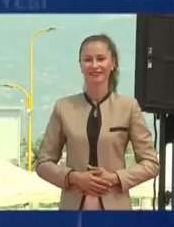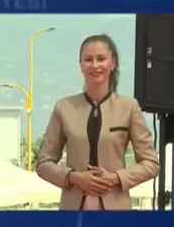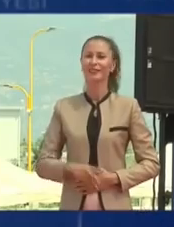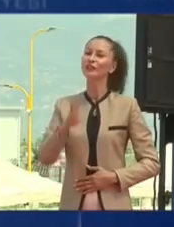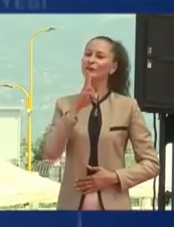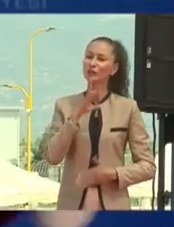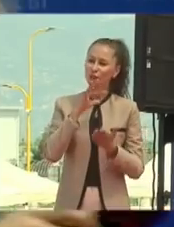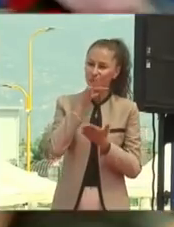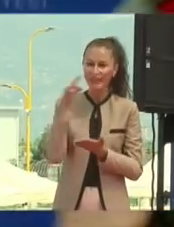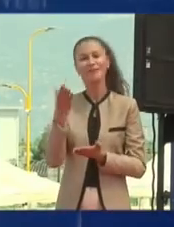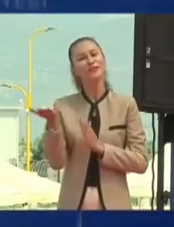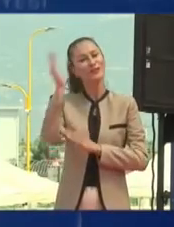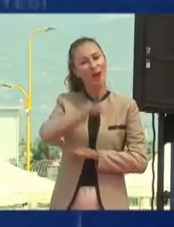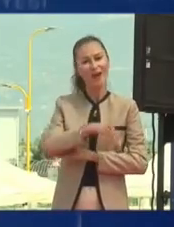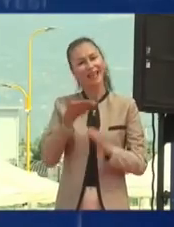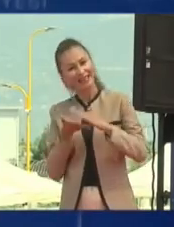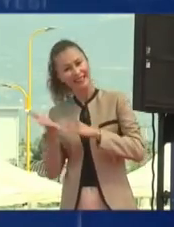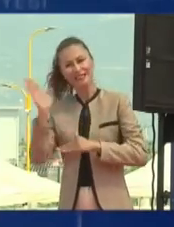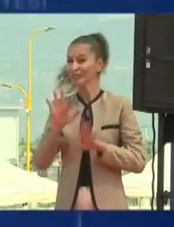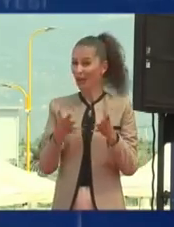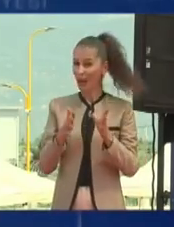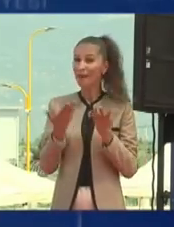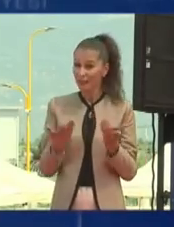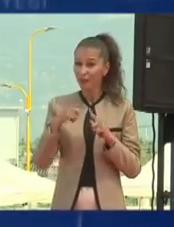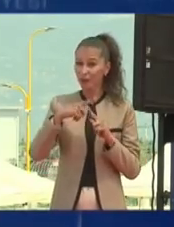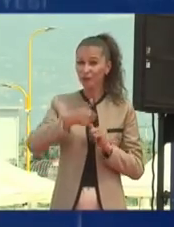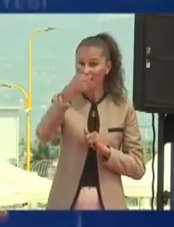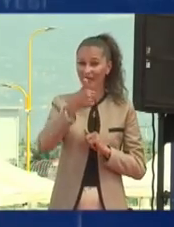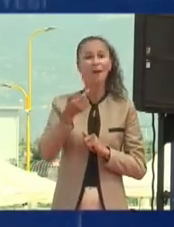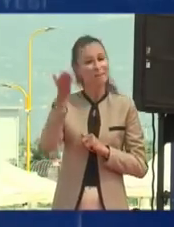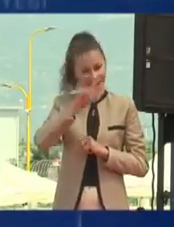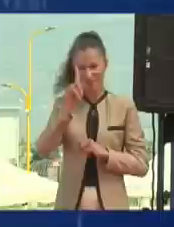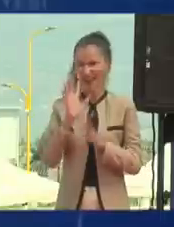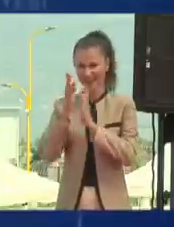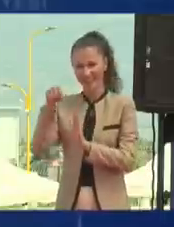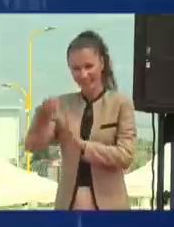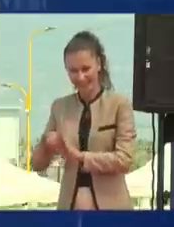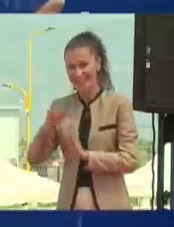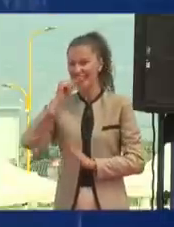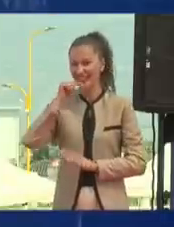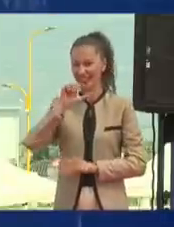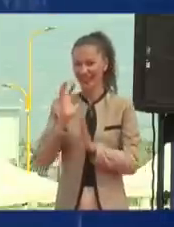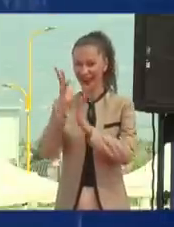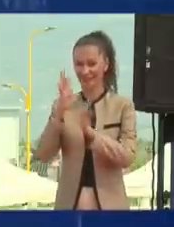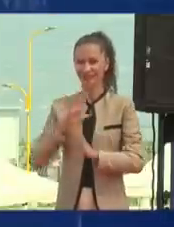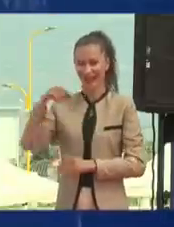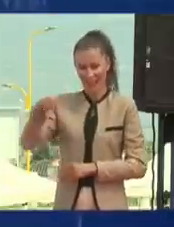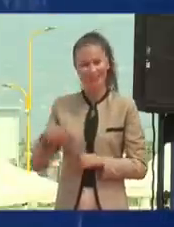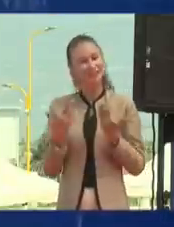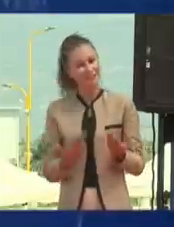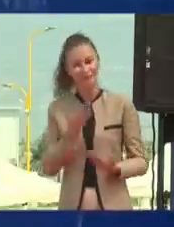sonucu bitireyim ve ondan sonra da gideceğiz galiba, değil mi Tunç Başkan? Biz zeytin ağacını ekeceğiz. Dikeceğiz daha doğrusu.